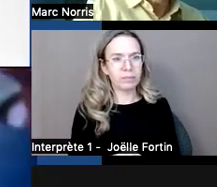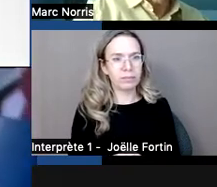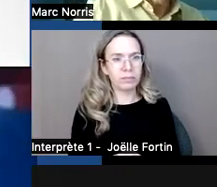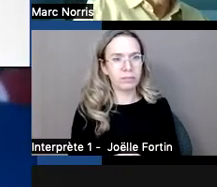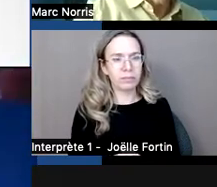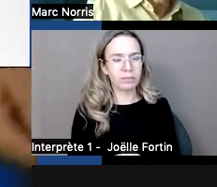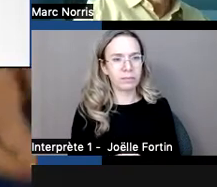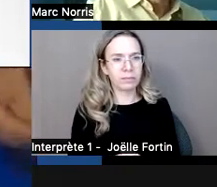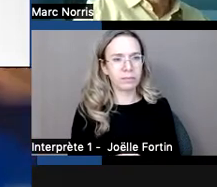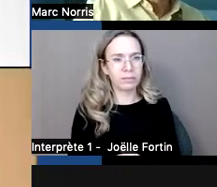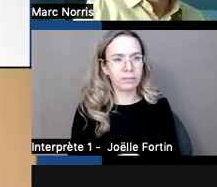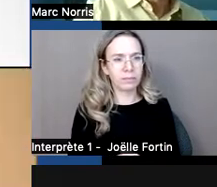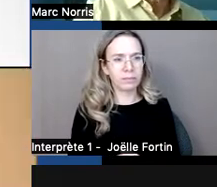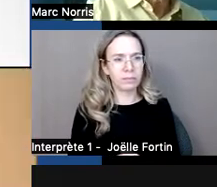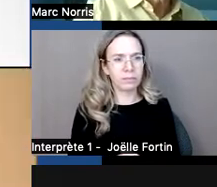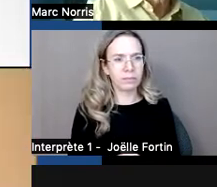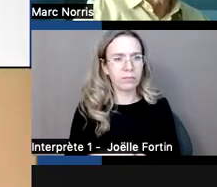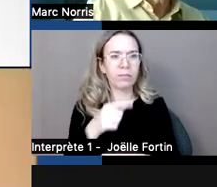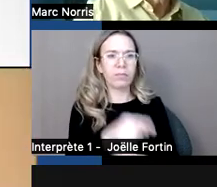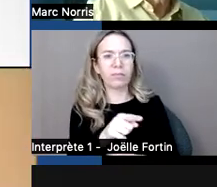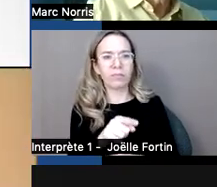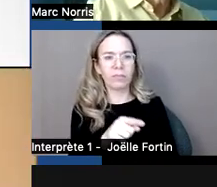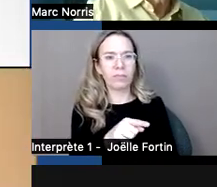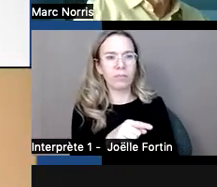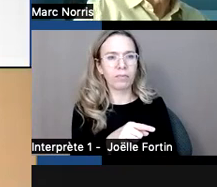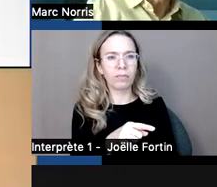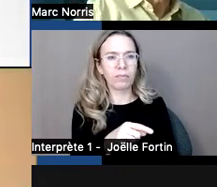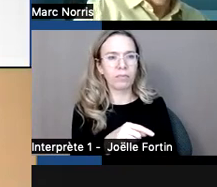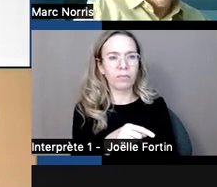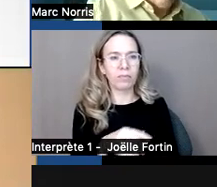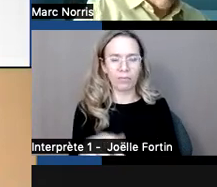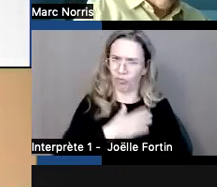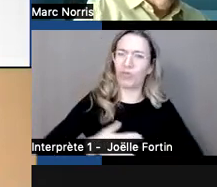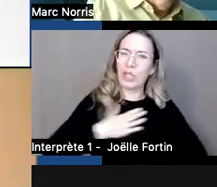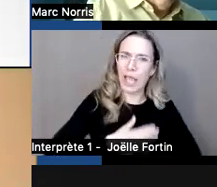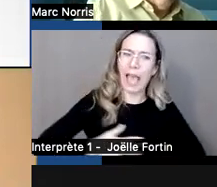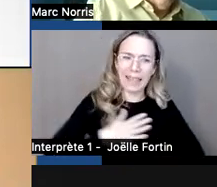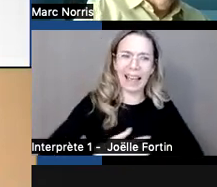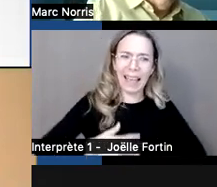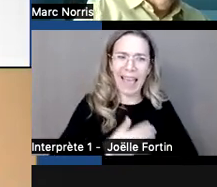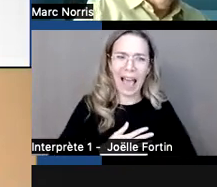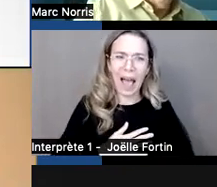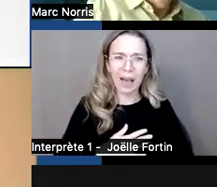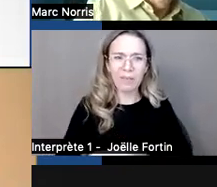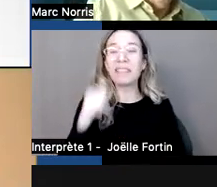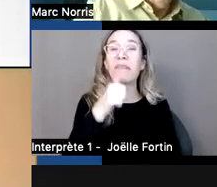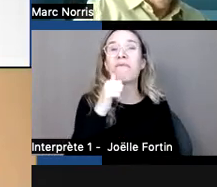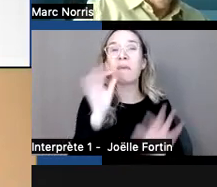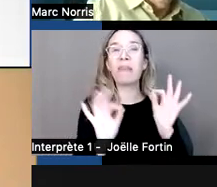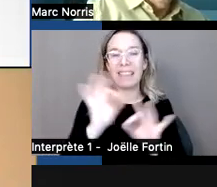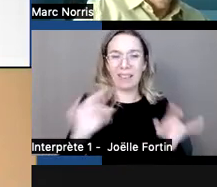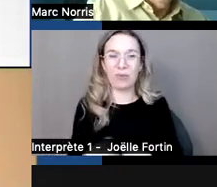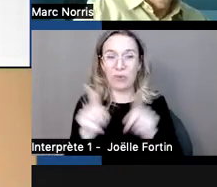mauvais du tout. C'est une chose qui n'est pas déplaisante du tout et qui est très féminine.